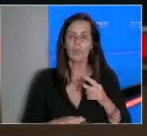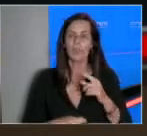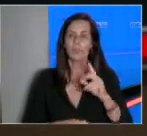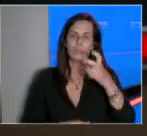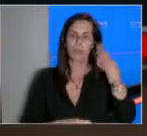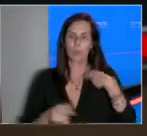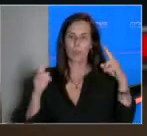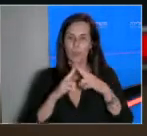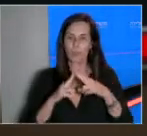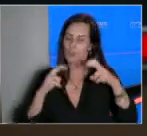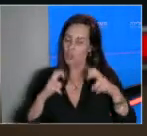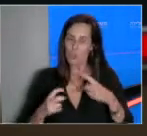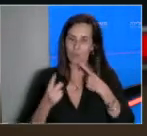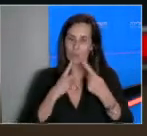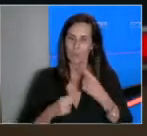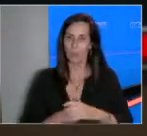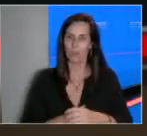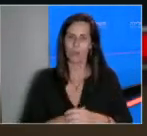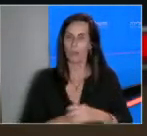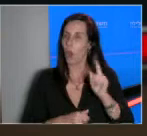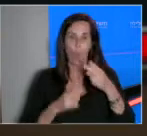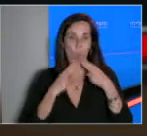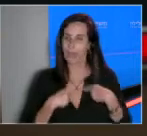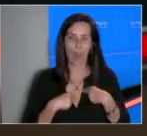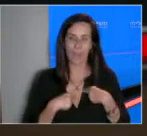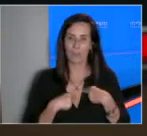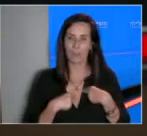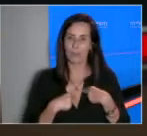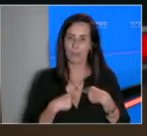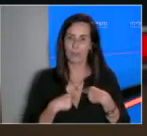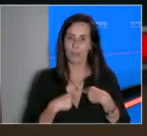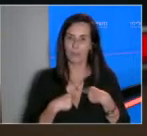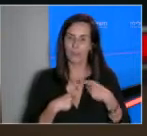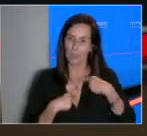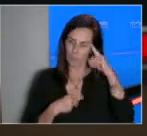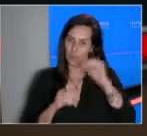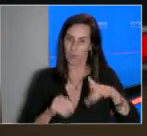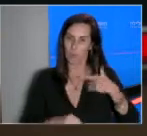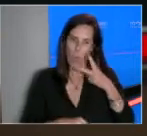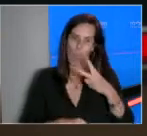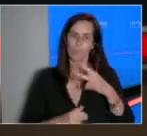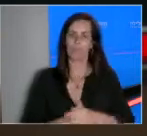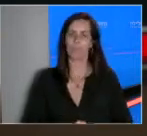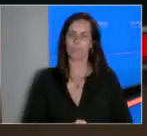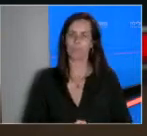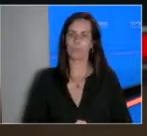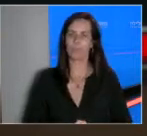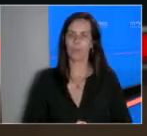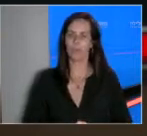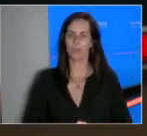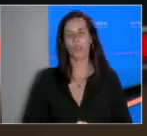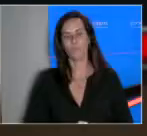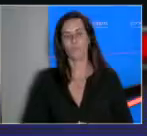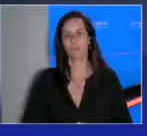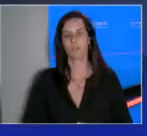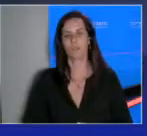לי לפגישה, שנשב ביחד ונדון. לא ענה לי, דרך אגב, יודע להשתמד בוואטסאפ אני, הוא רע. הוא רע את הוואטסאפ. אוקיי,